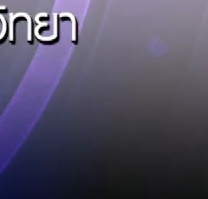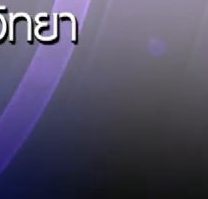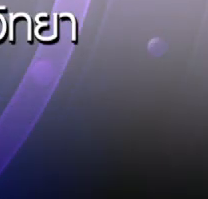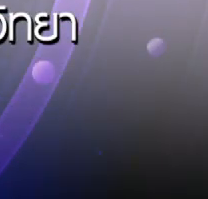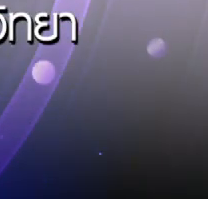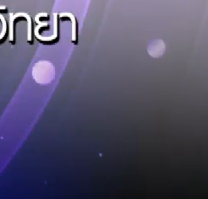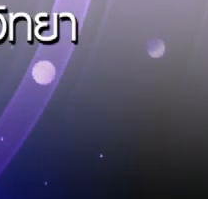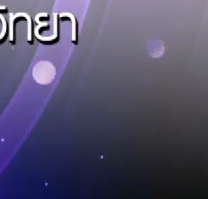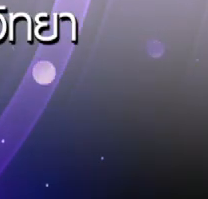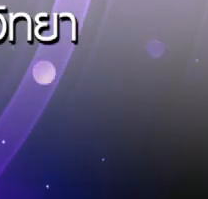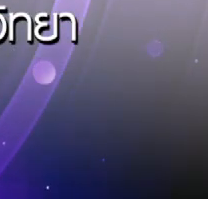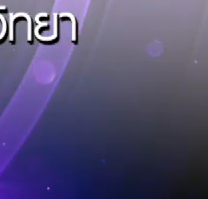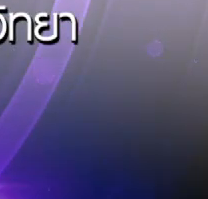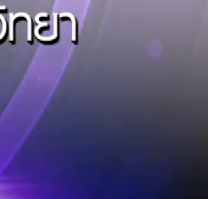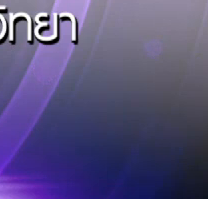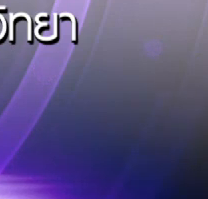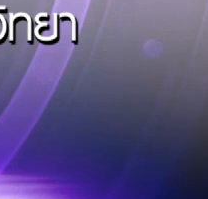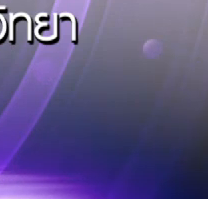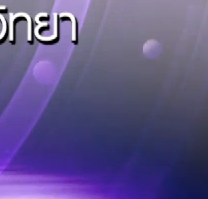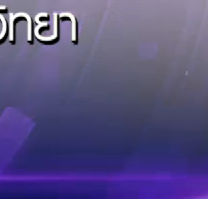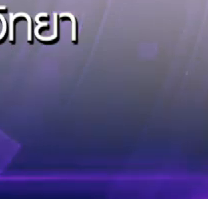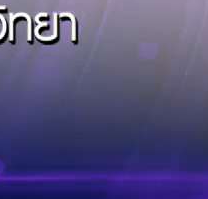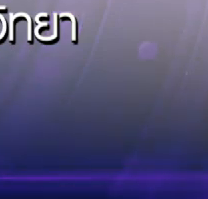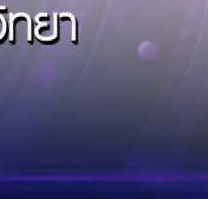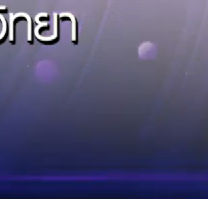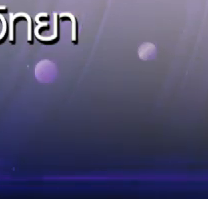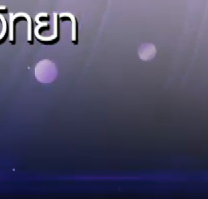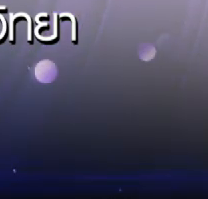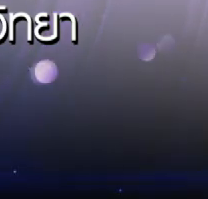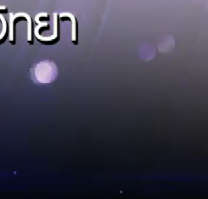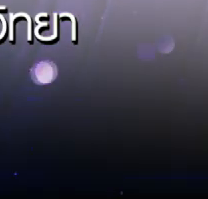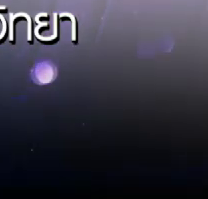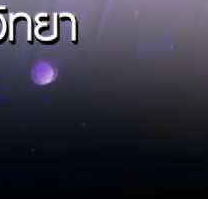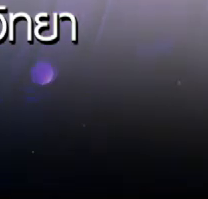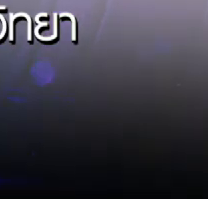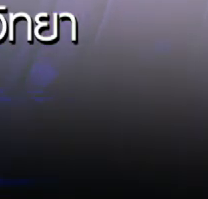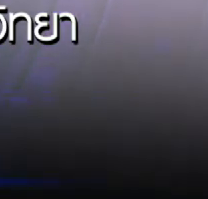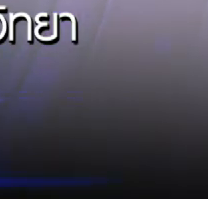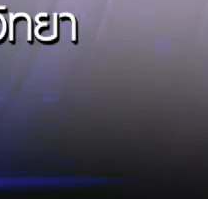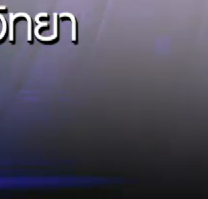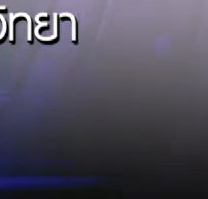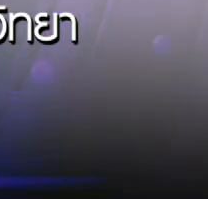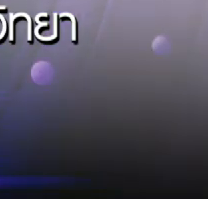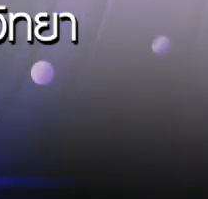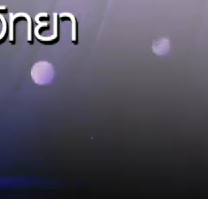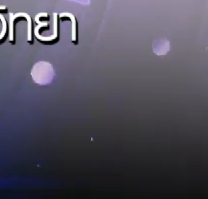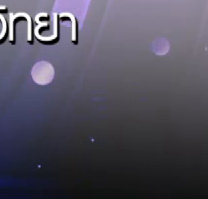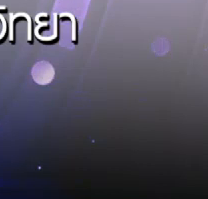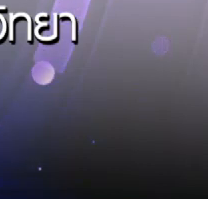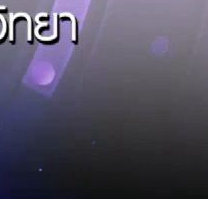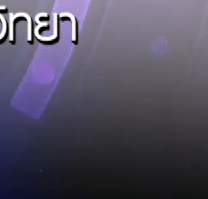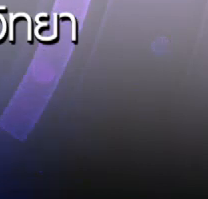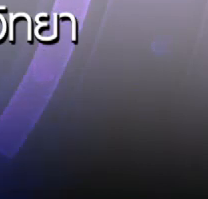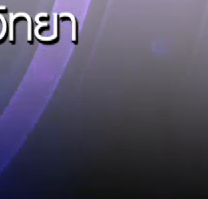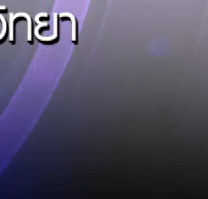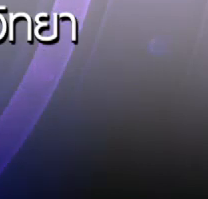ากเหนืออนล่าง พากกาง ิสอลตอนล่างก็ทำให้จัหวัดในบริเวณที่ม